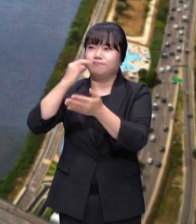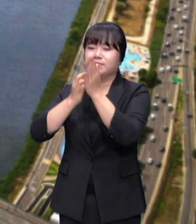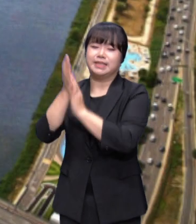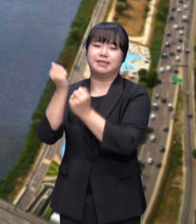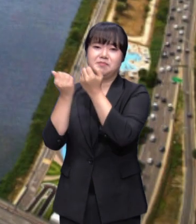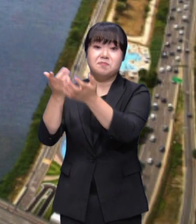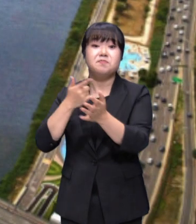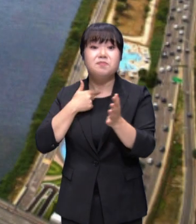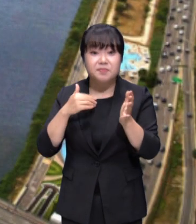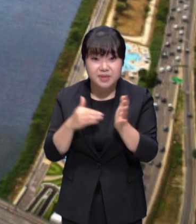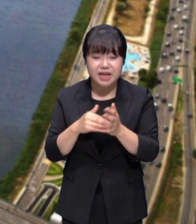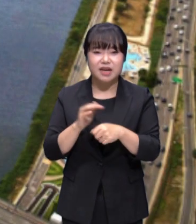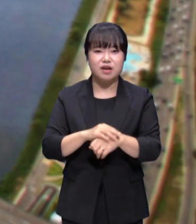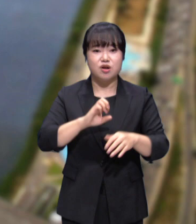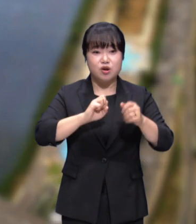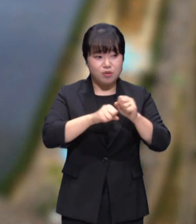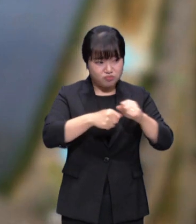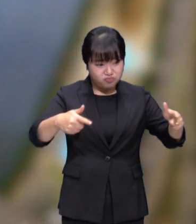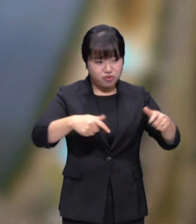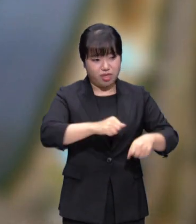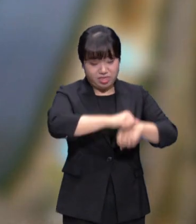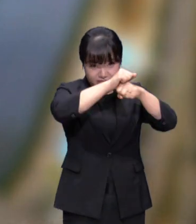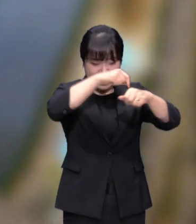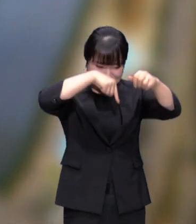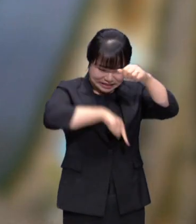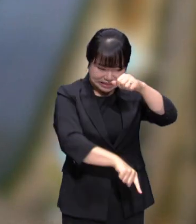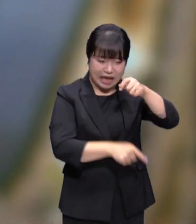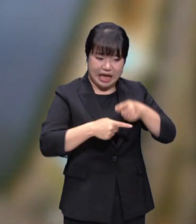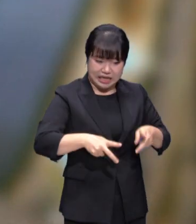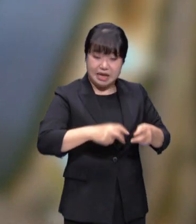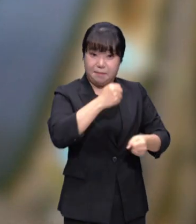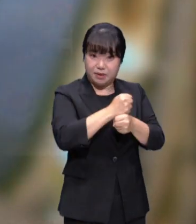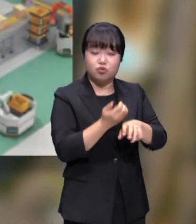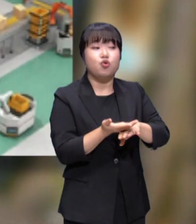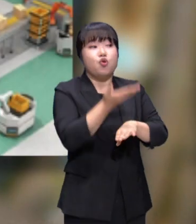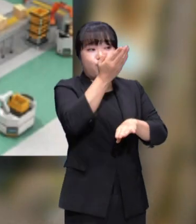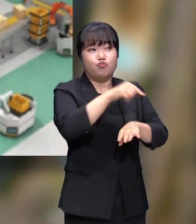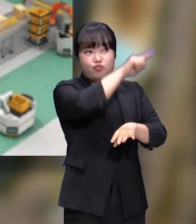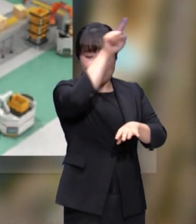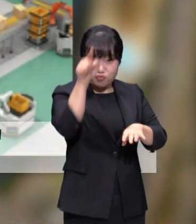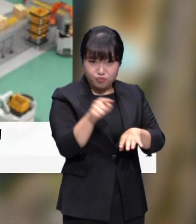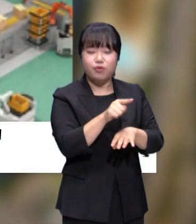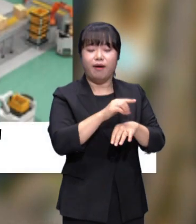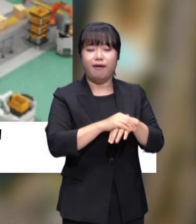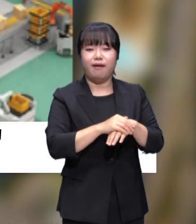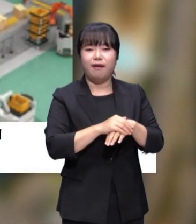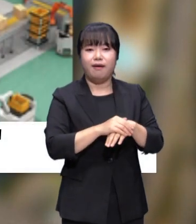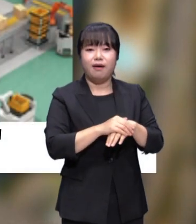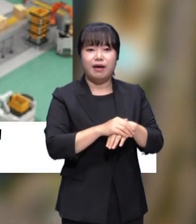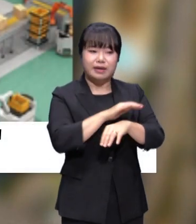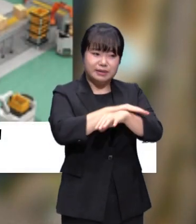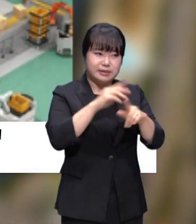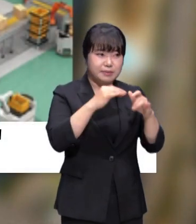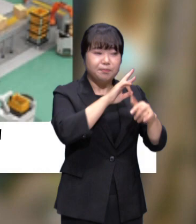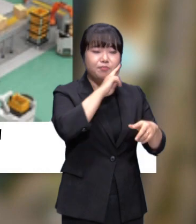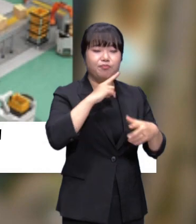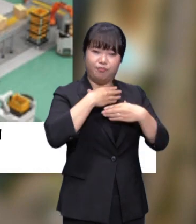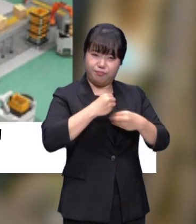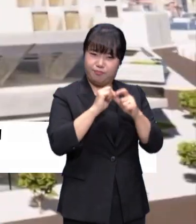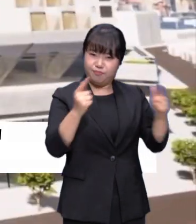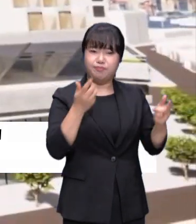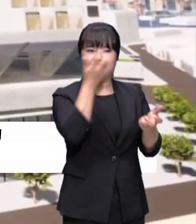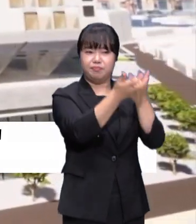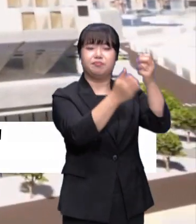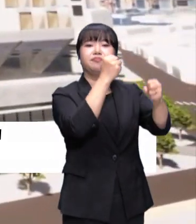전달했다며 물류시설의 지하화와 통행시간 제한, 스마트 물류 시스템 도입으로 피해는 최소화될 것이라고